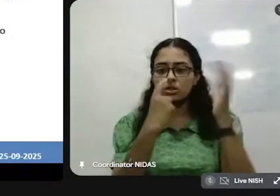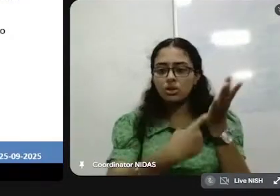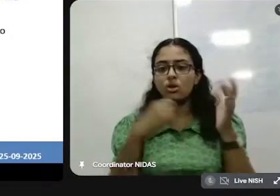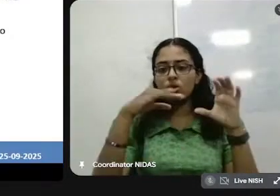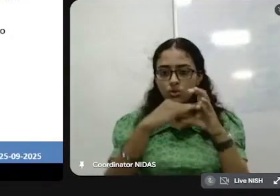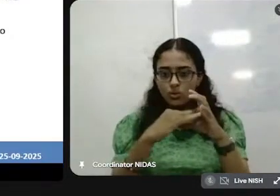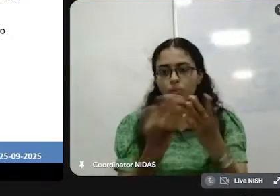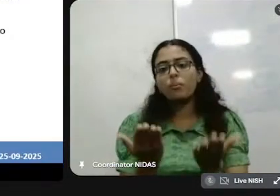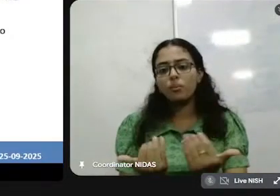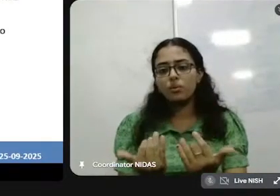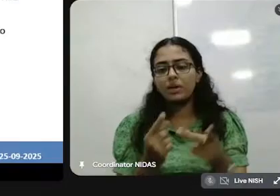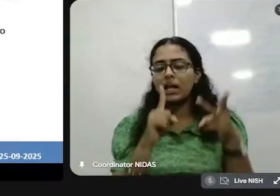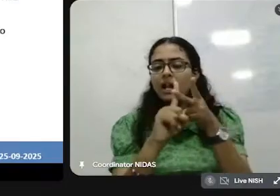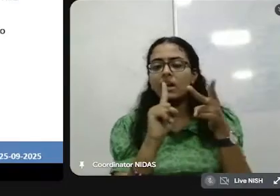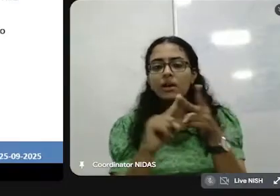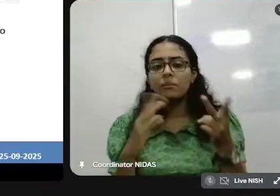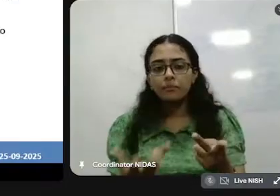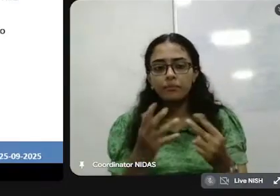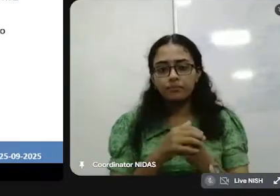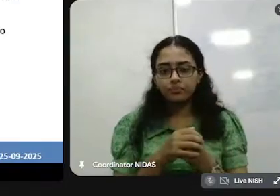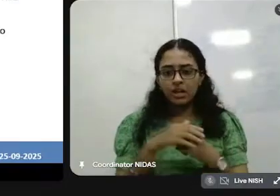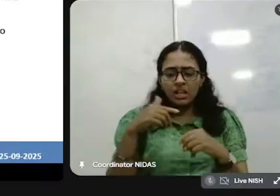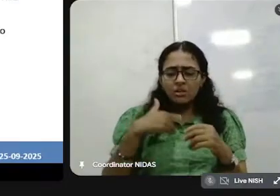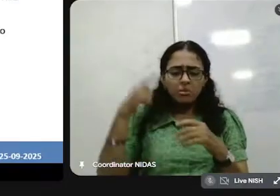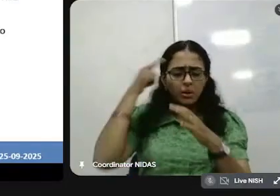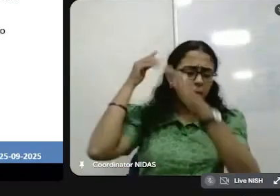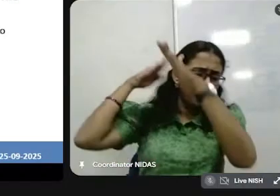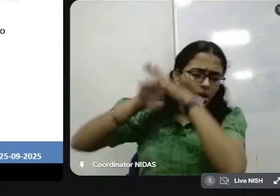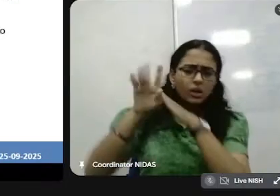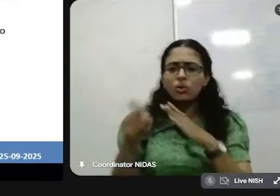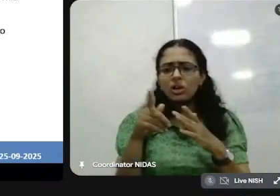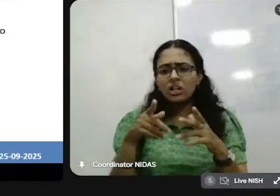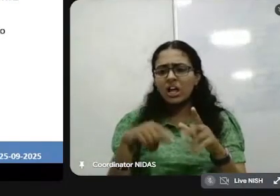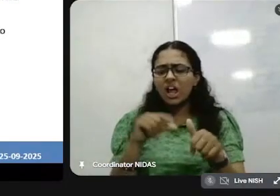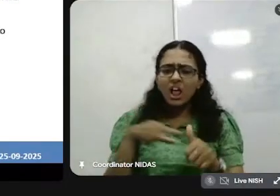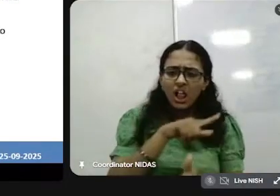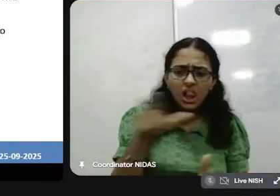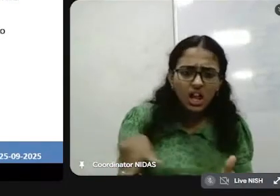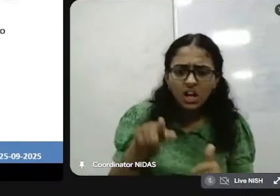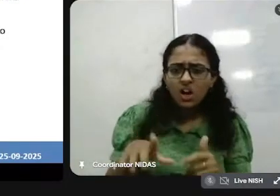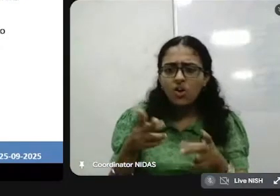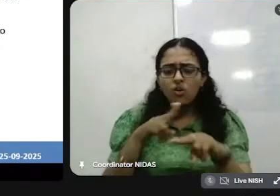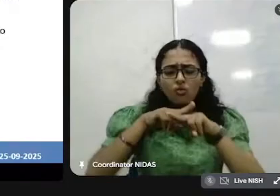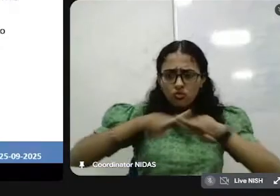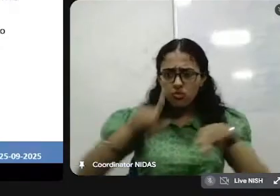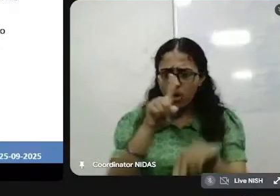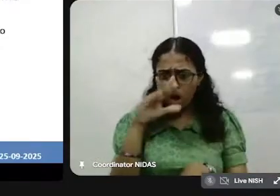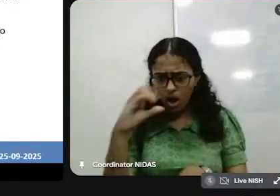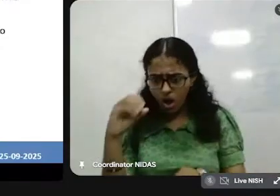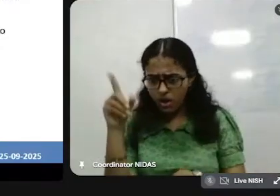രണ്ടാമത്തെ സമീപനം എന്ന് പറയുമ്പോൾ നമ്മുടെ ബ്രെയിനിൽ എന്ന് വെച്ചാലും എല്ലാ കാര്യങ്ങളും നമുക്കൊരു 100% റീസ്റ്റോർ ചെയ്തെടുക്കാനും